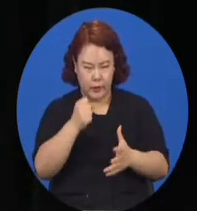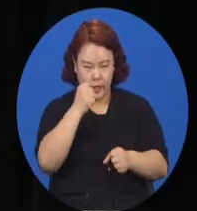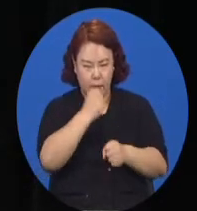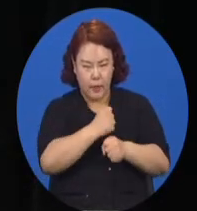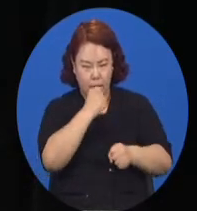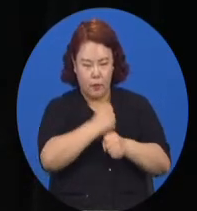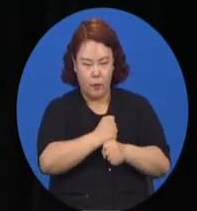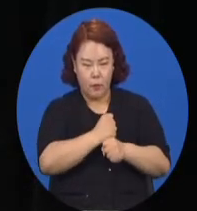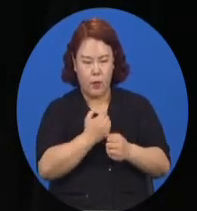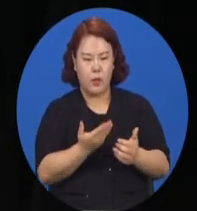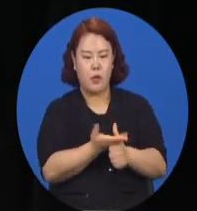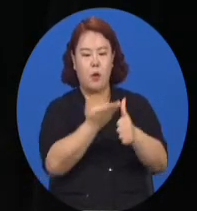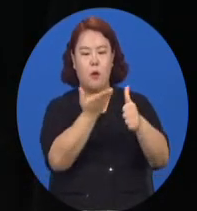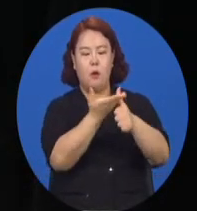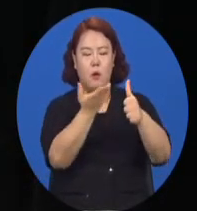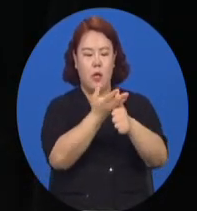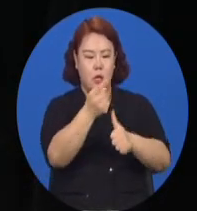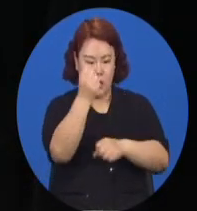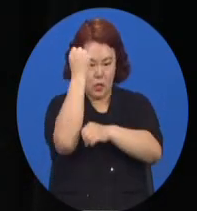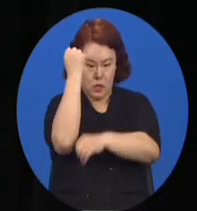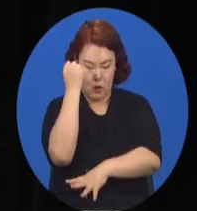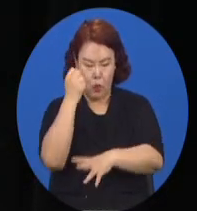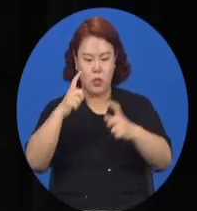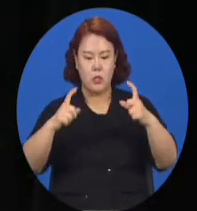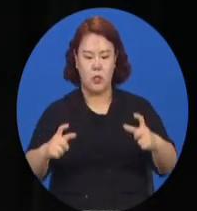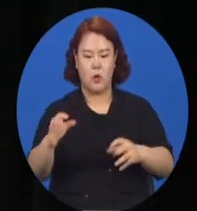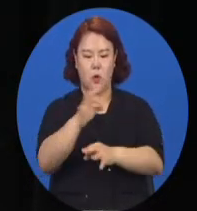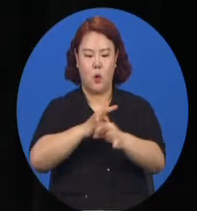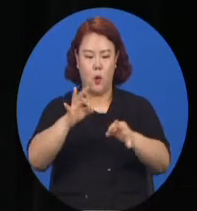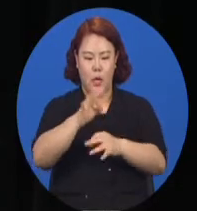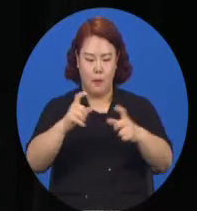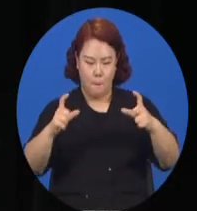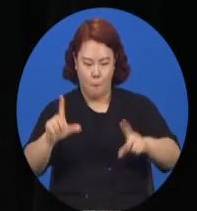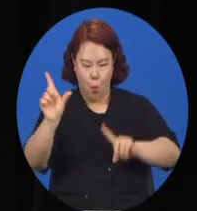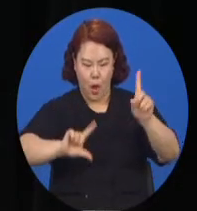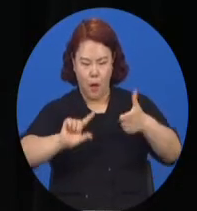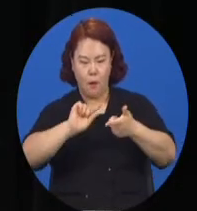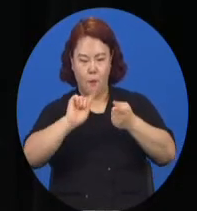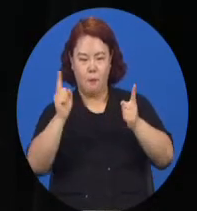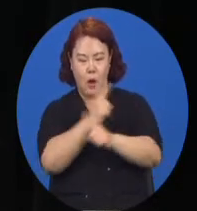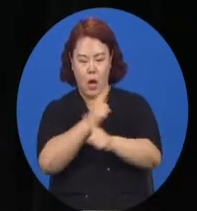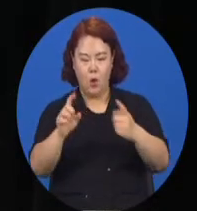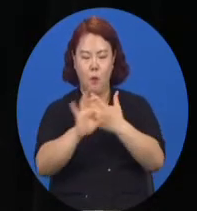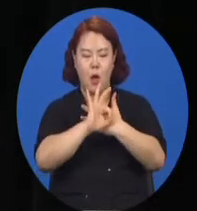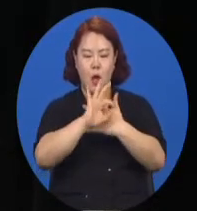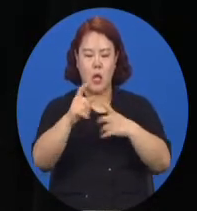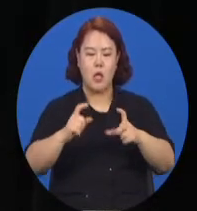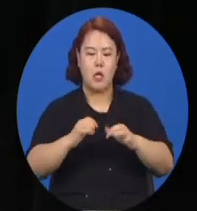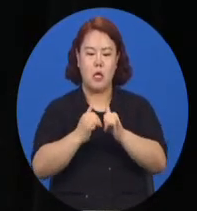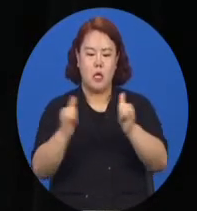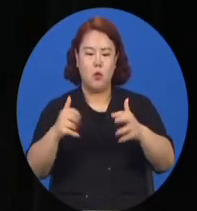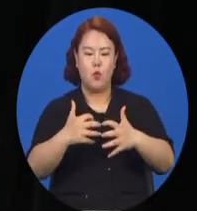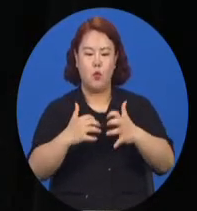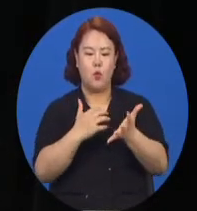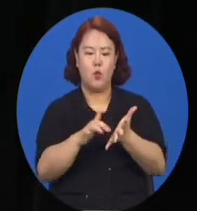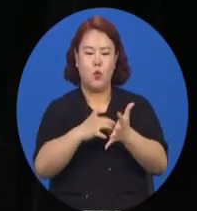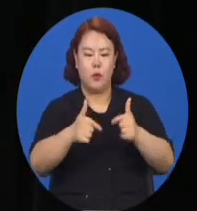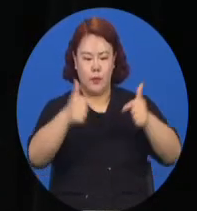이를 토대로 해서 지역 경제의 틀을 바꾸면은 인구도 늘리고 그 일자리도 확충된다고